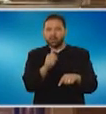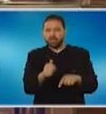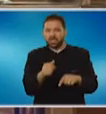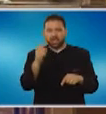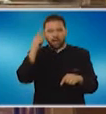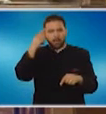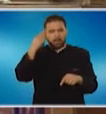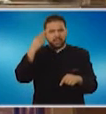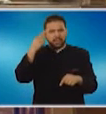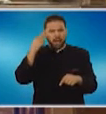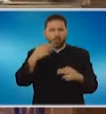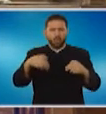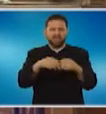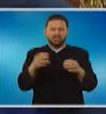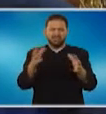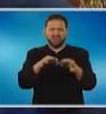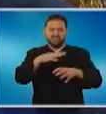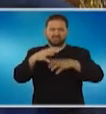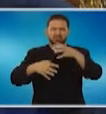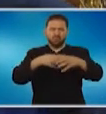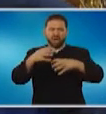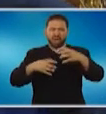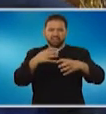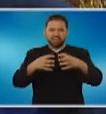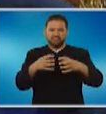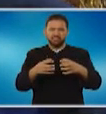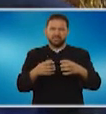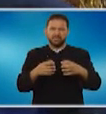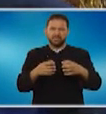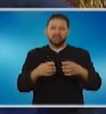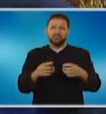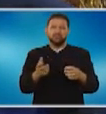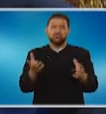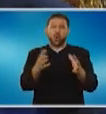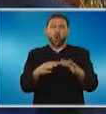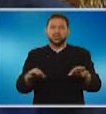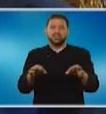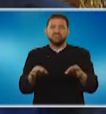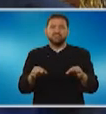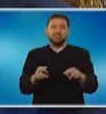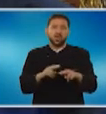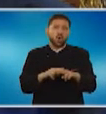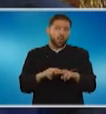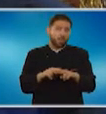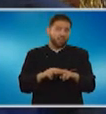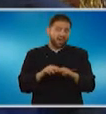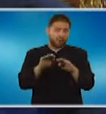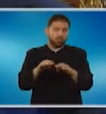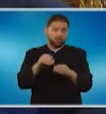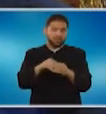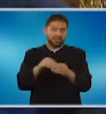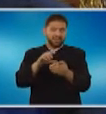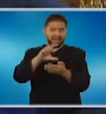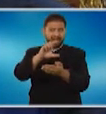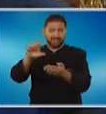mintea noastră va fi vraiște. Și vom fi băgați cumva în această categorie, și știu